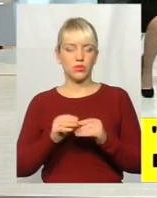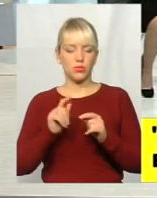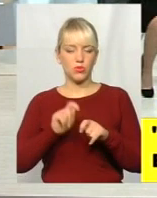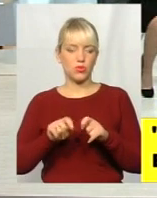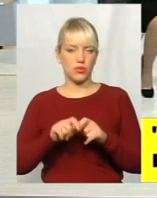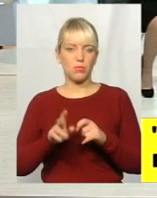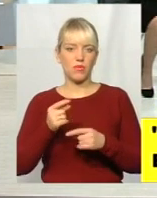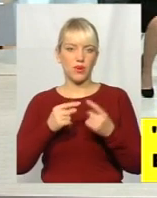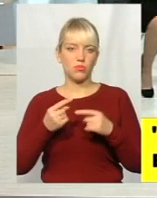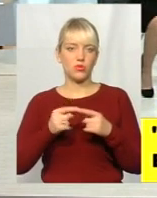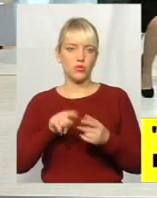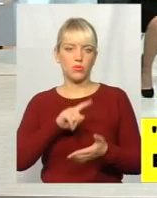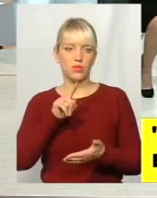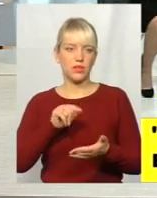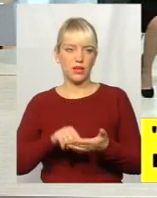Повернемося так